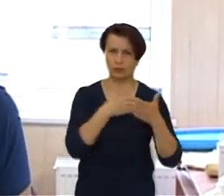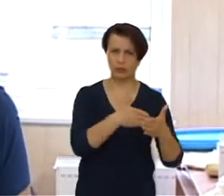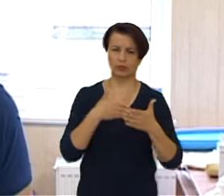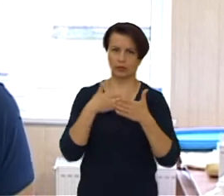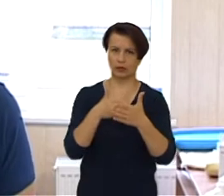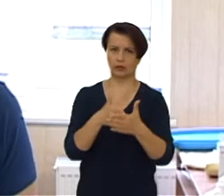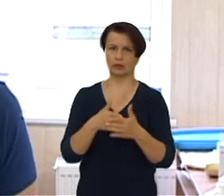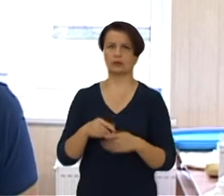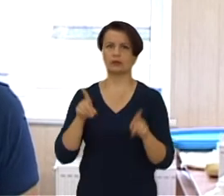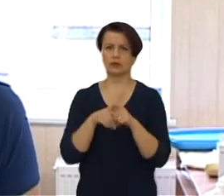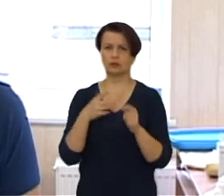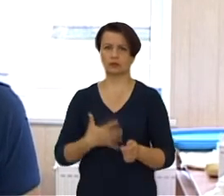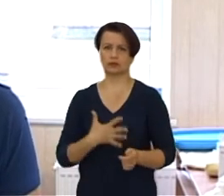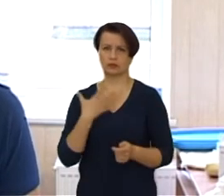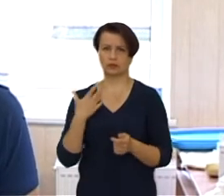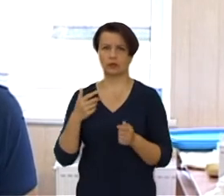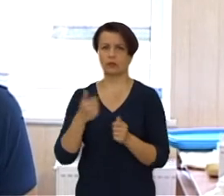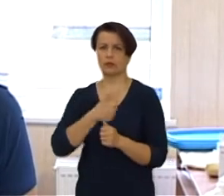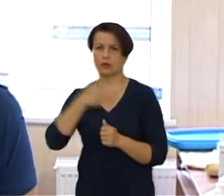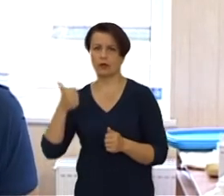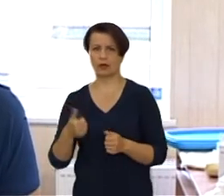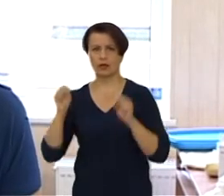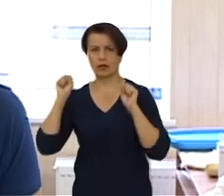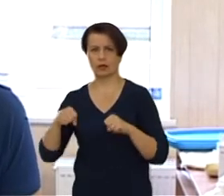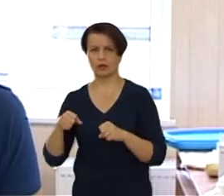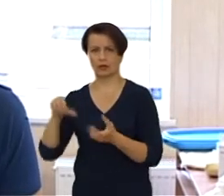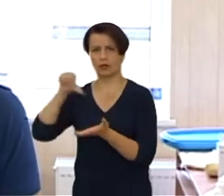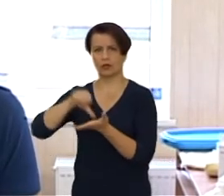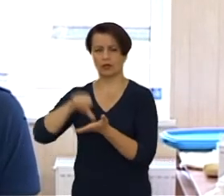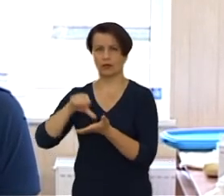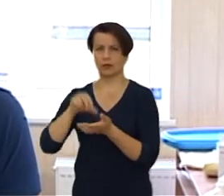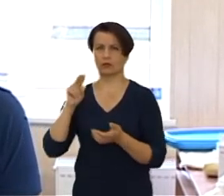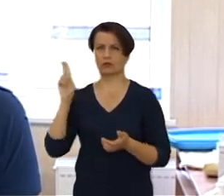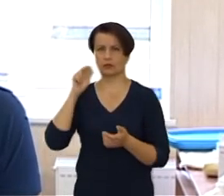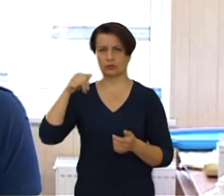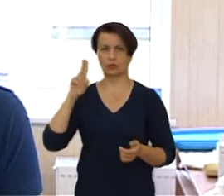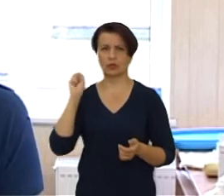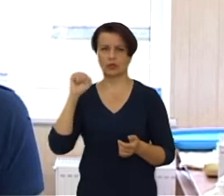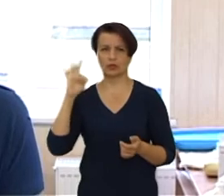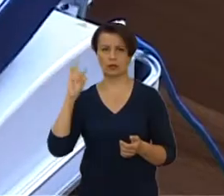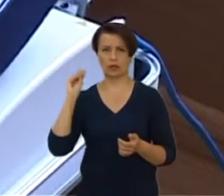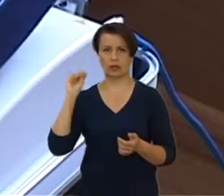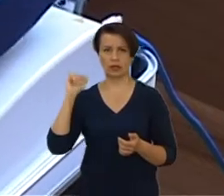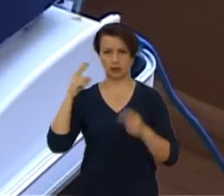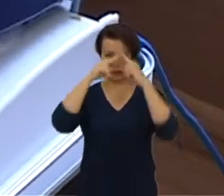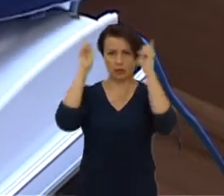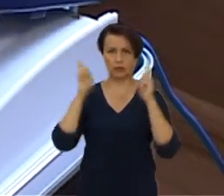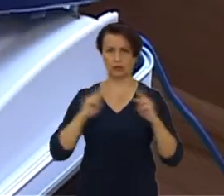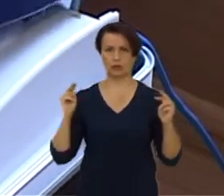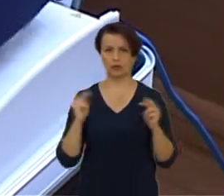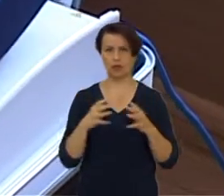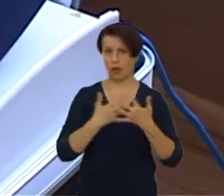bėda. Džiaugiamės, kad galėjome pagerinti galimybę dalyvauti Karinai